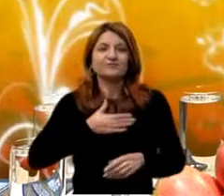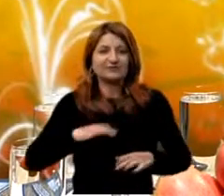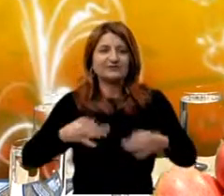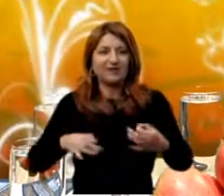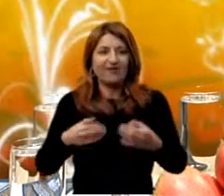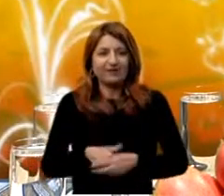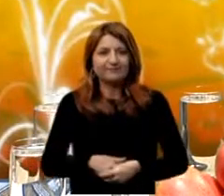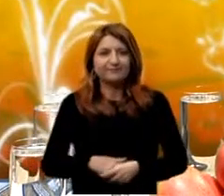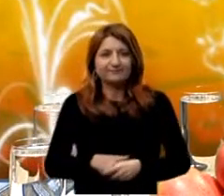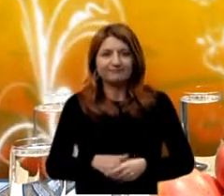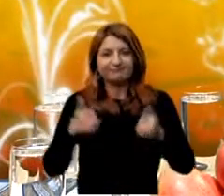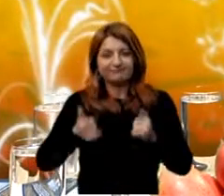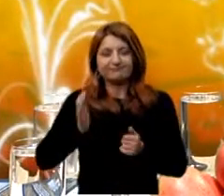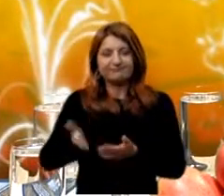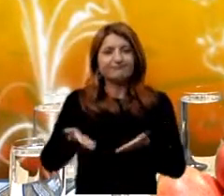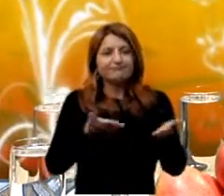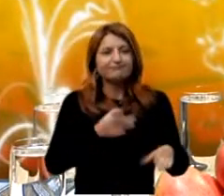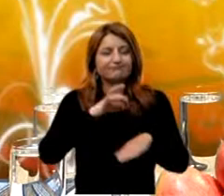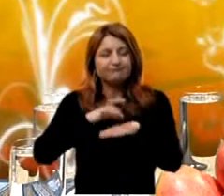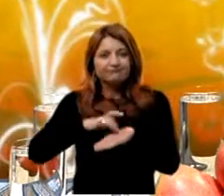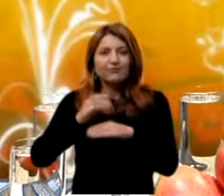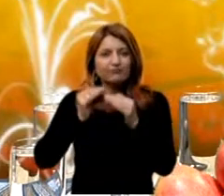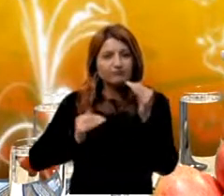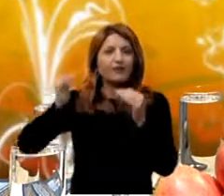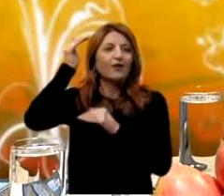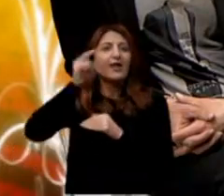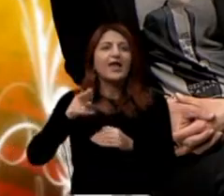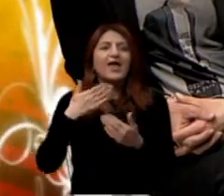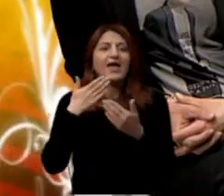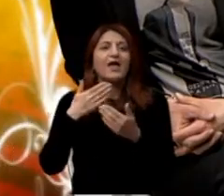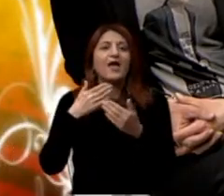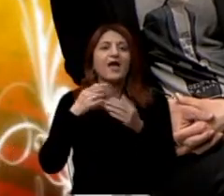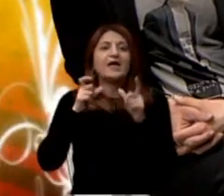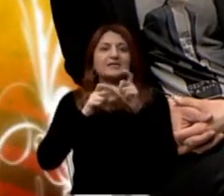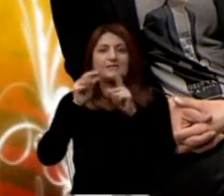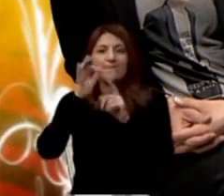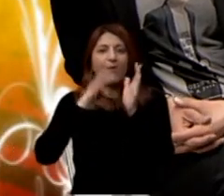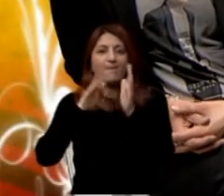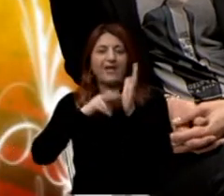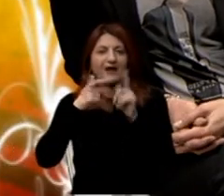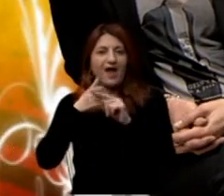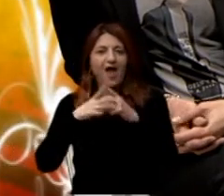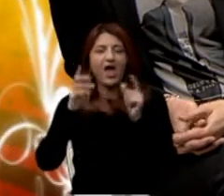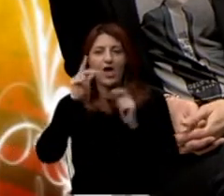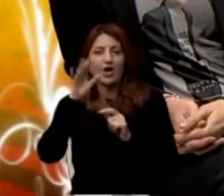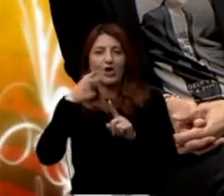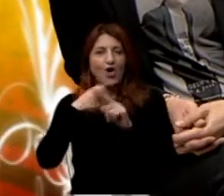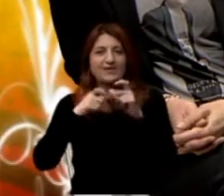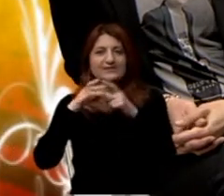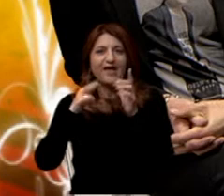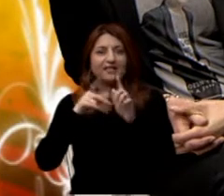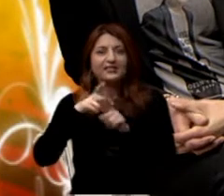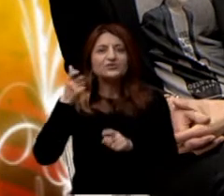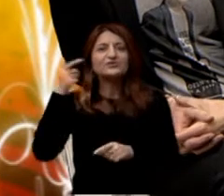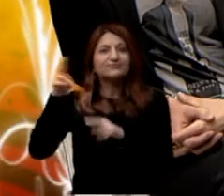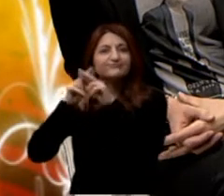evo primariju doktora znanosti Spomenku Tome Kroksandić iz Nastavnog zavoda za javno zdravstvo, doktor Andrija